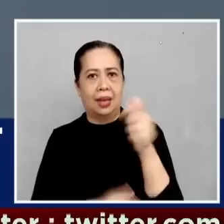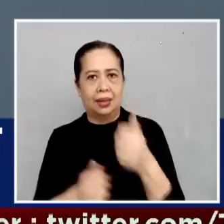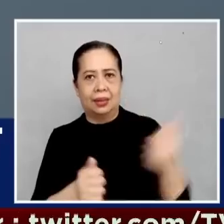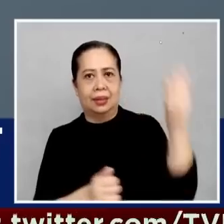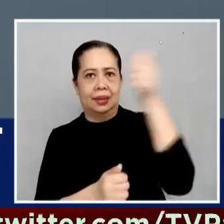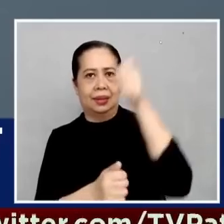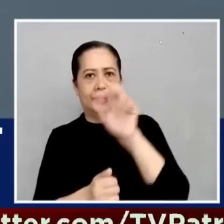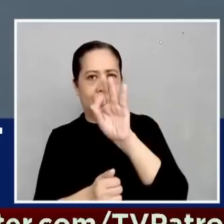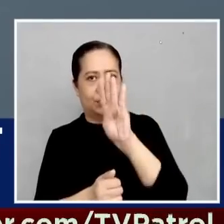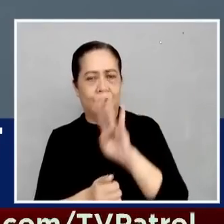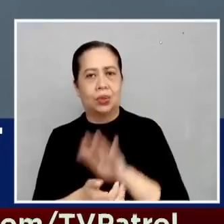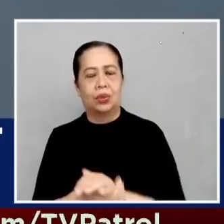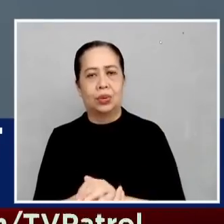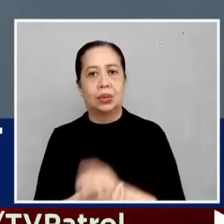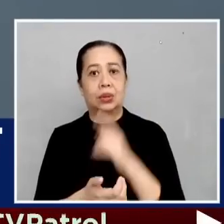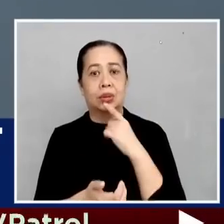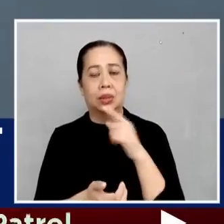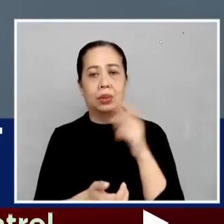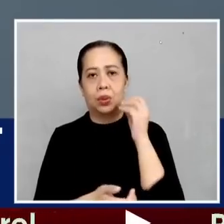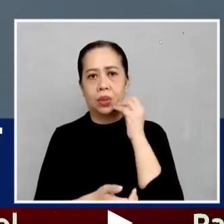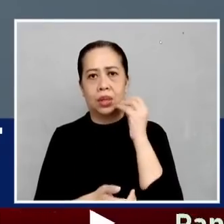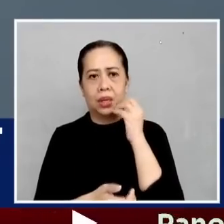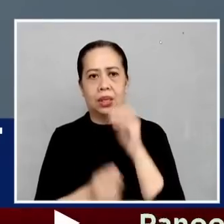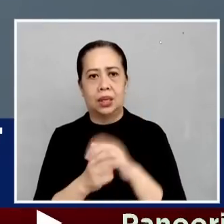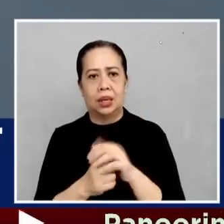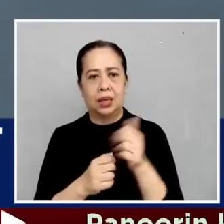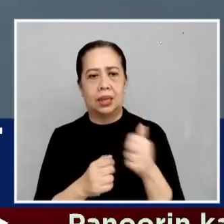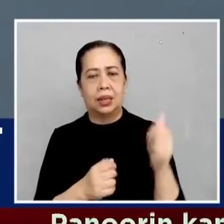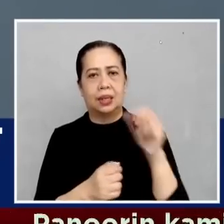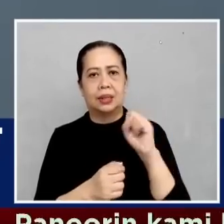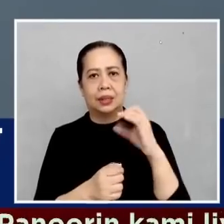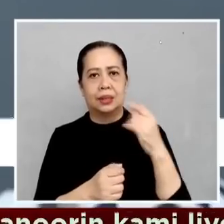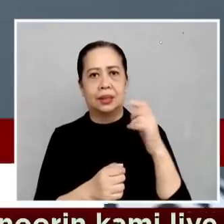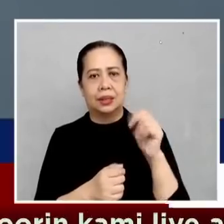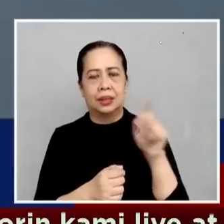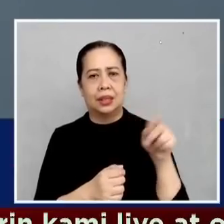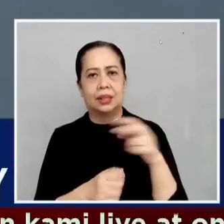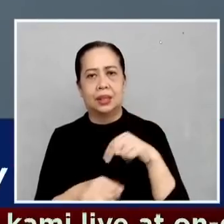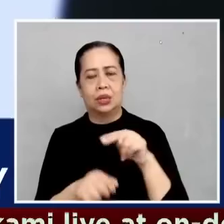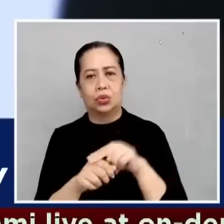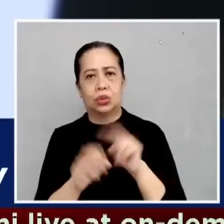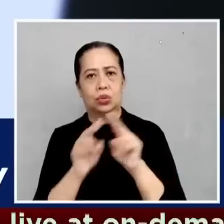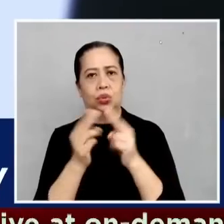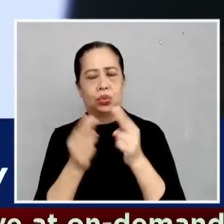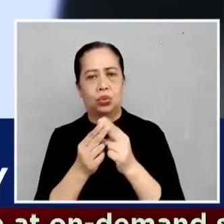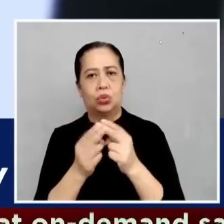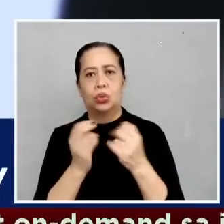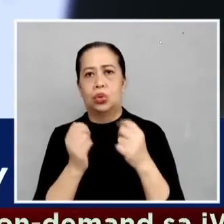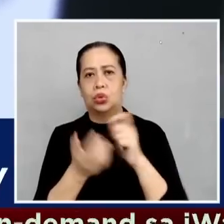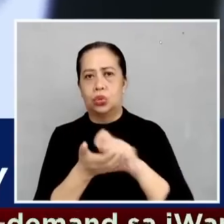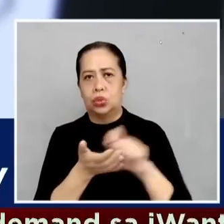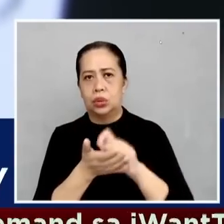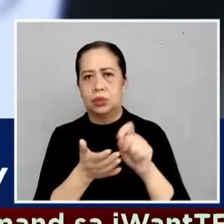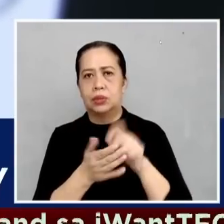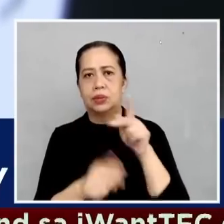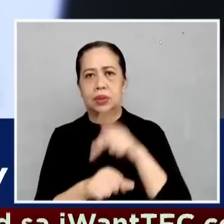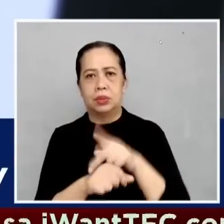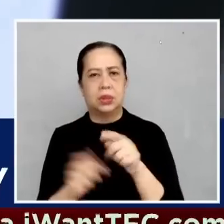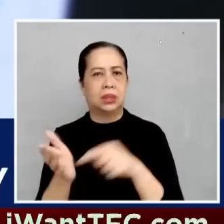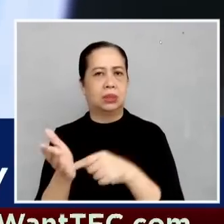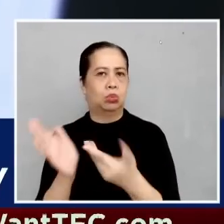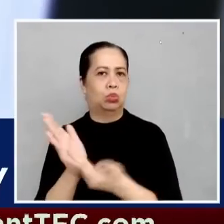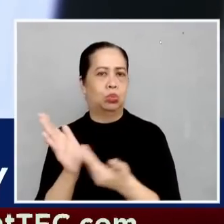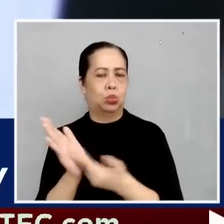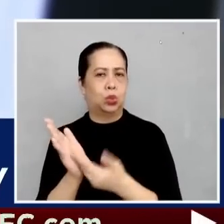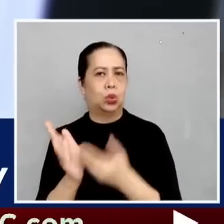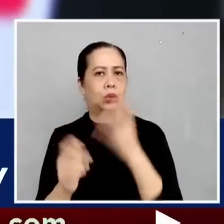Facebook. Pero ayon kay Olea, na Secretary General din ng National Union of Journalists of the Philippines, patunay lamang ang nangyari sa Bulatlat